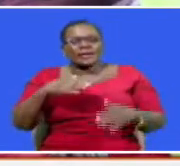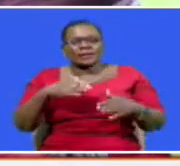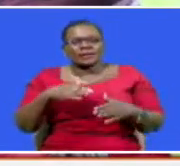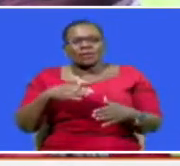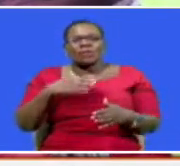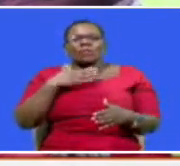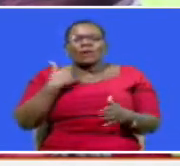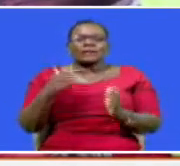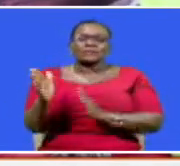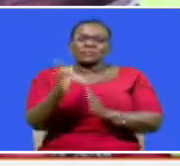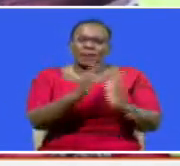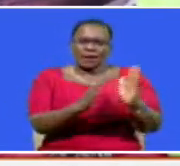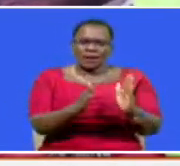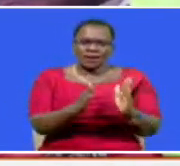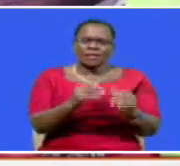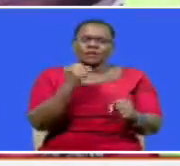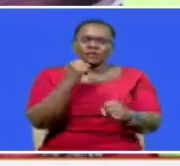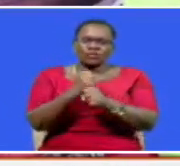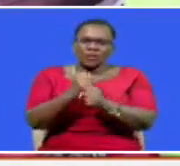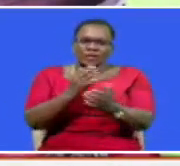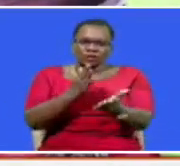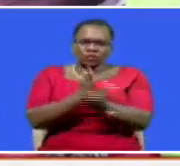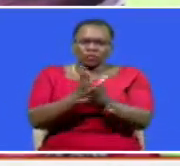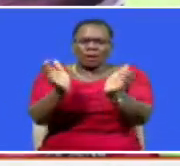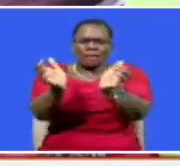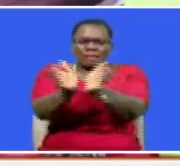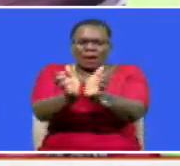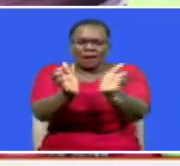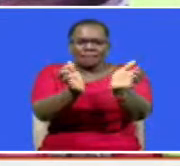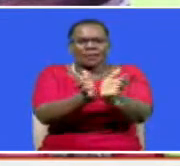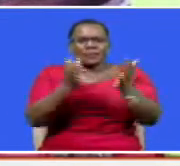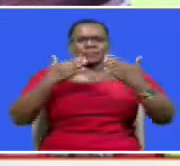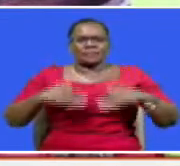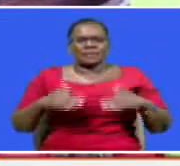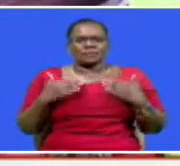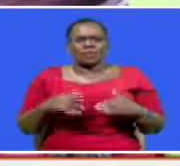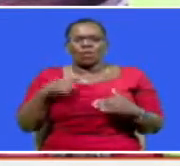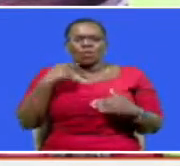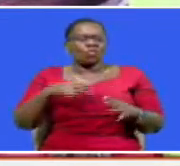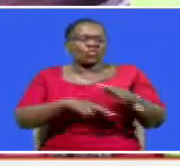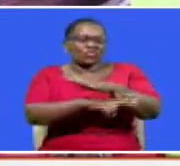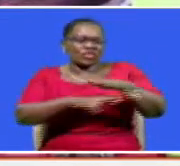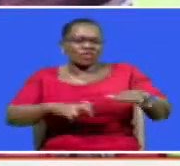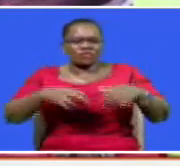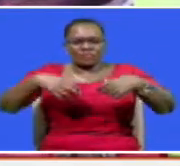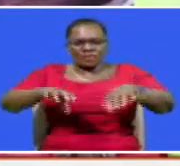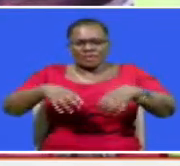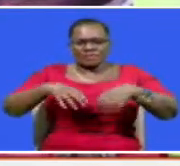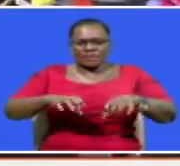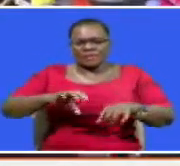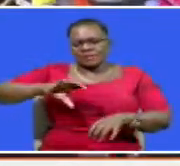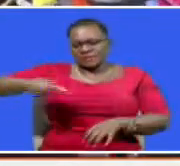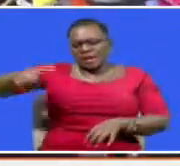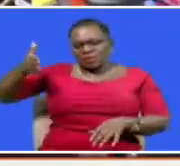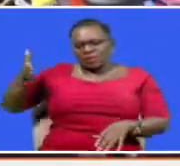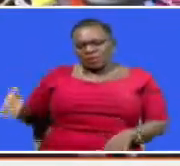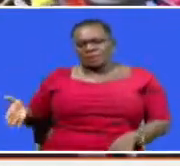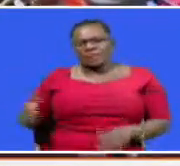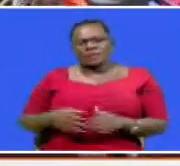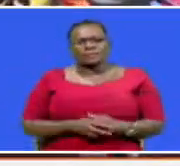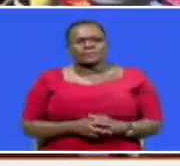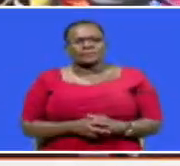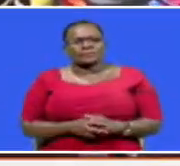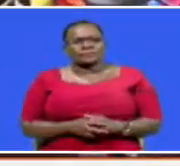tunataka kuwe na mpangilio kuhakikisha tumeweza kuarrest wale watu ambao wanaiba pikipiki za katika hii town.